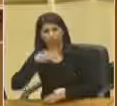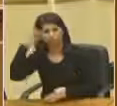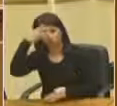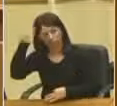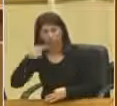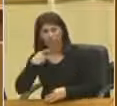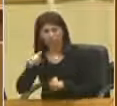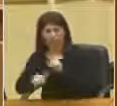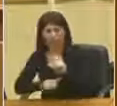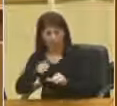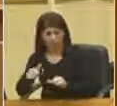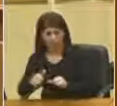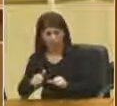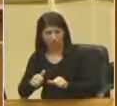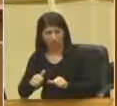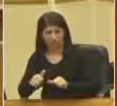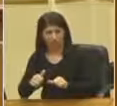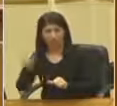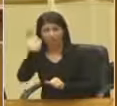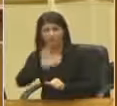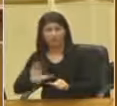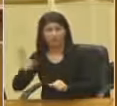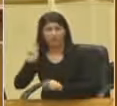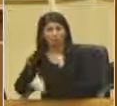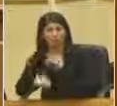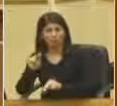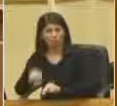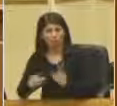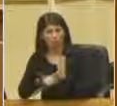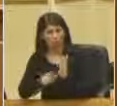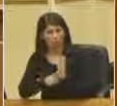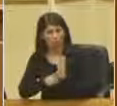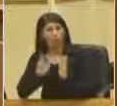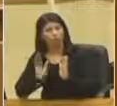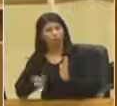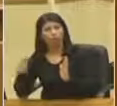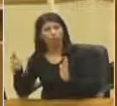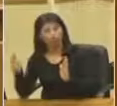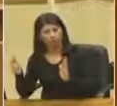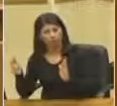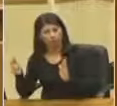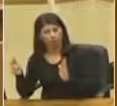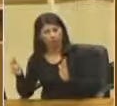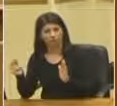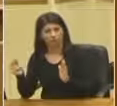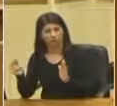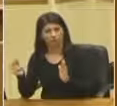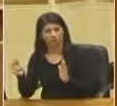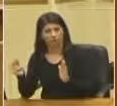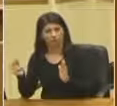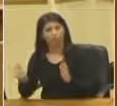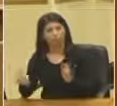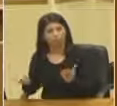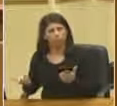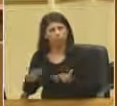Τσίπρας λέει να αλλάξει για τις ευρωεκλογές το νόμο, να μπορούν οι βουλευτές να θέτουν